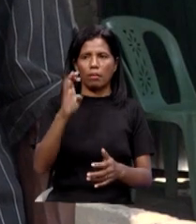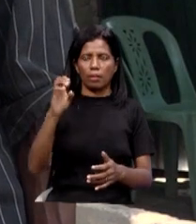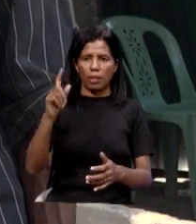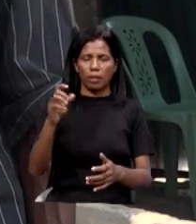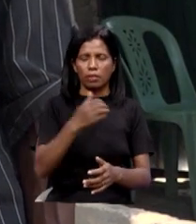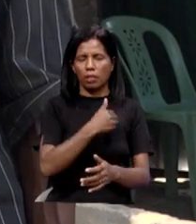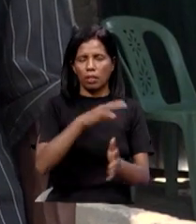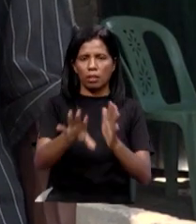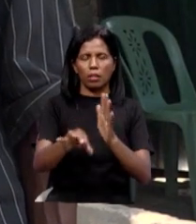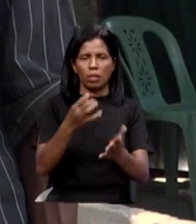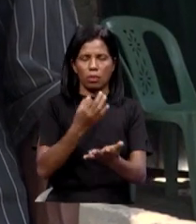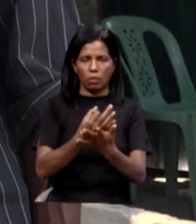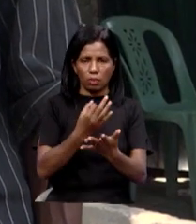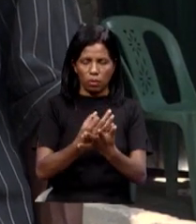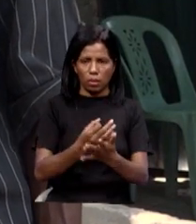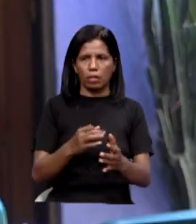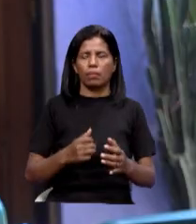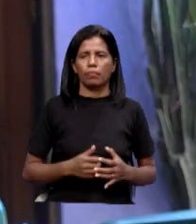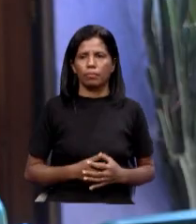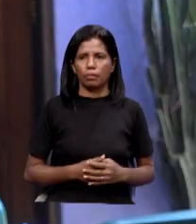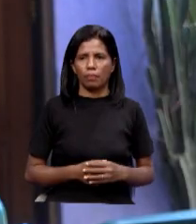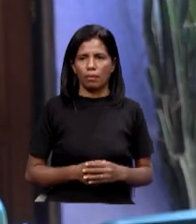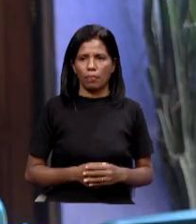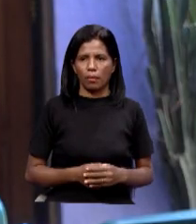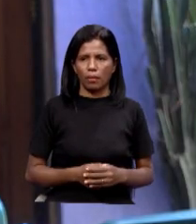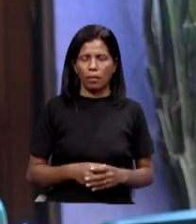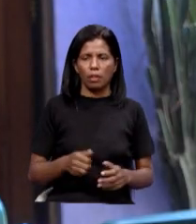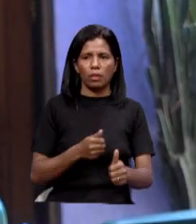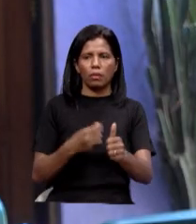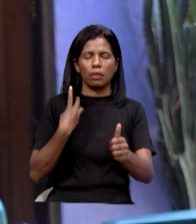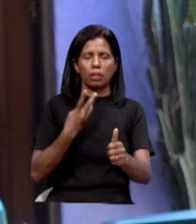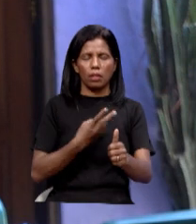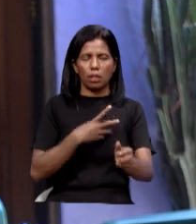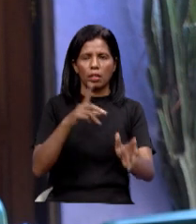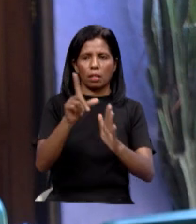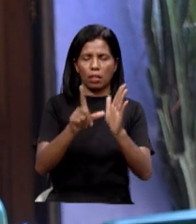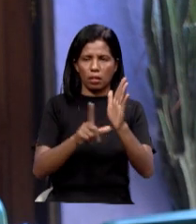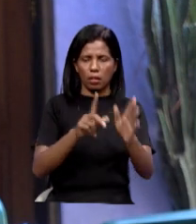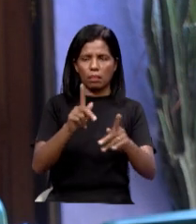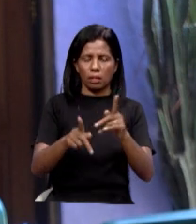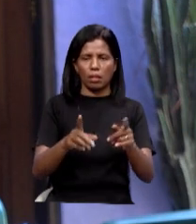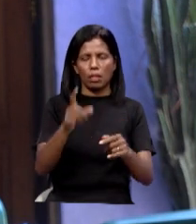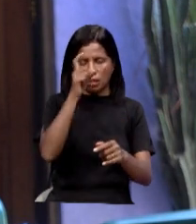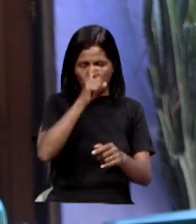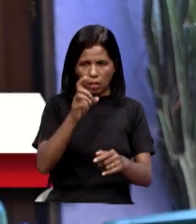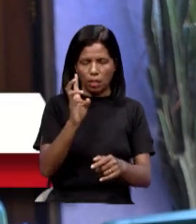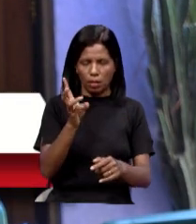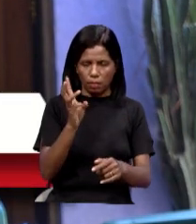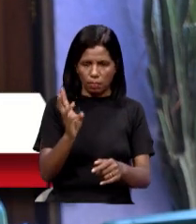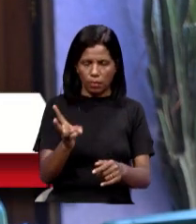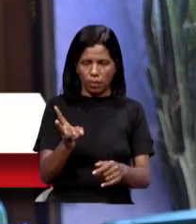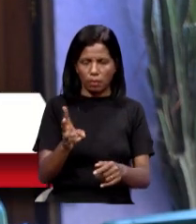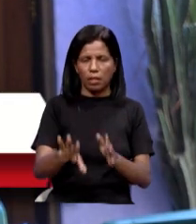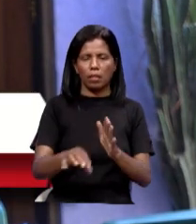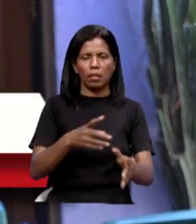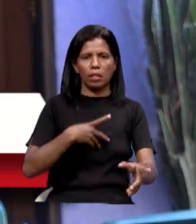hetan subsidio ba idosos nian tiri tenale sidadau ne da hetan 60 anos ni poem hetan direito